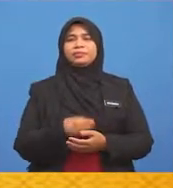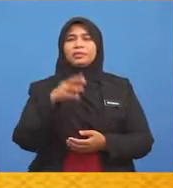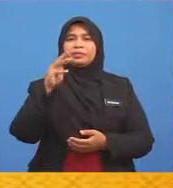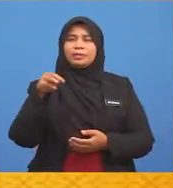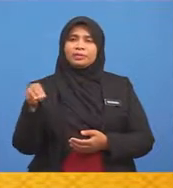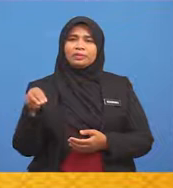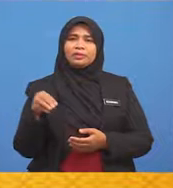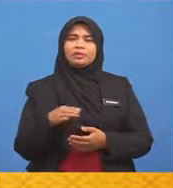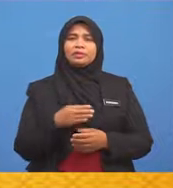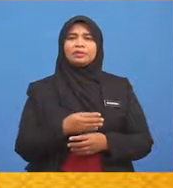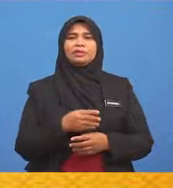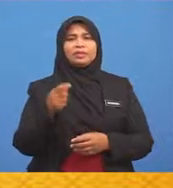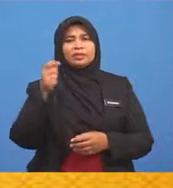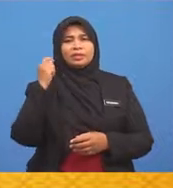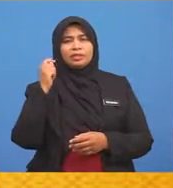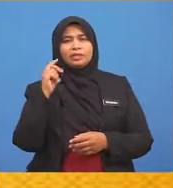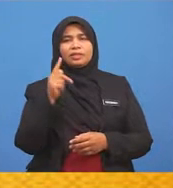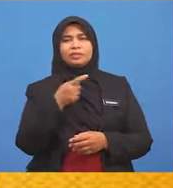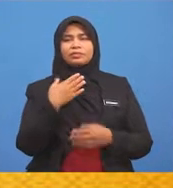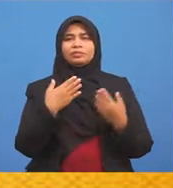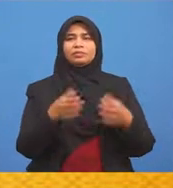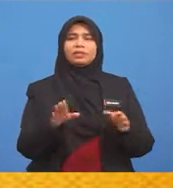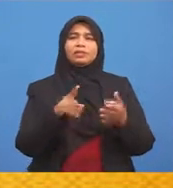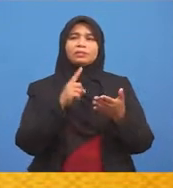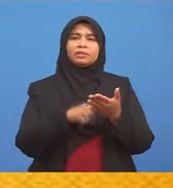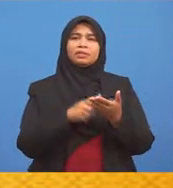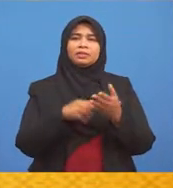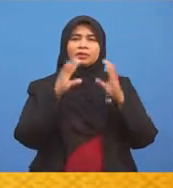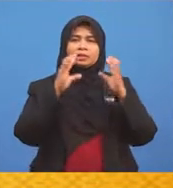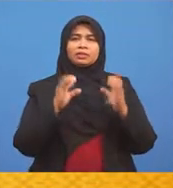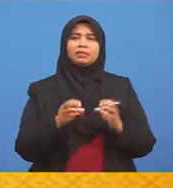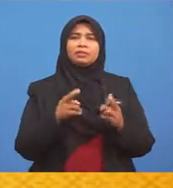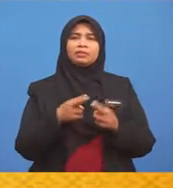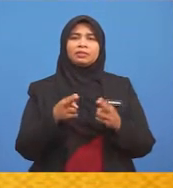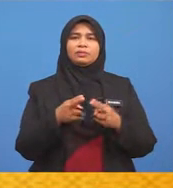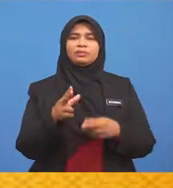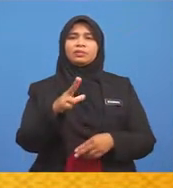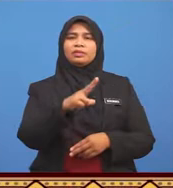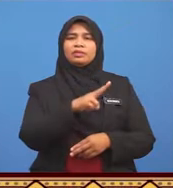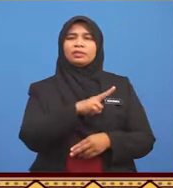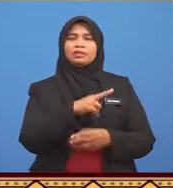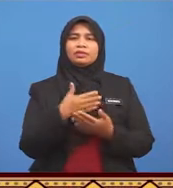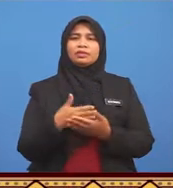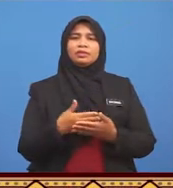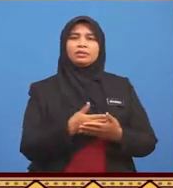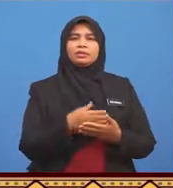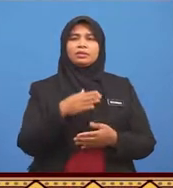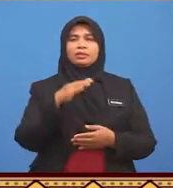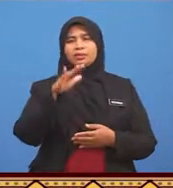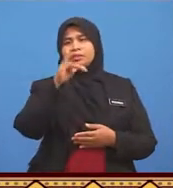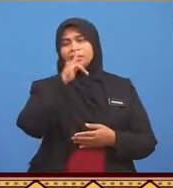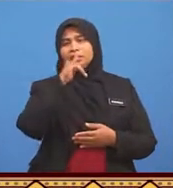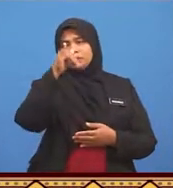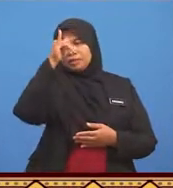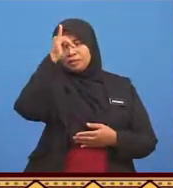Murid-murid, sebentar tadi kita sudah bincangkan cara menguruskan harta anak yatim. Mari kita lihat